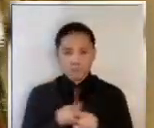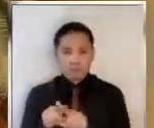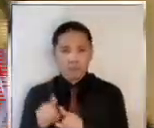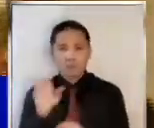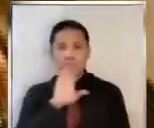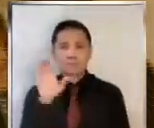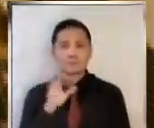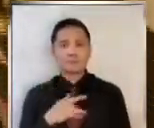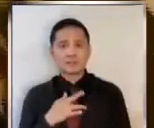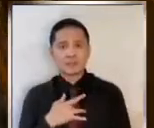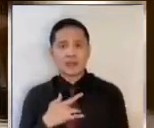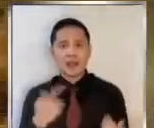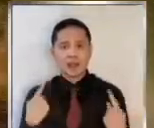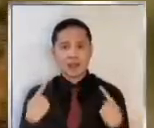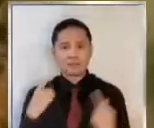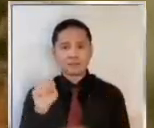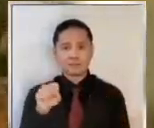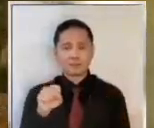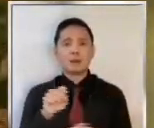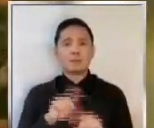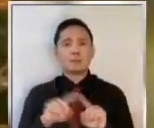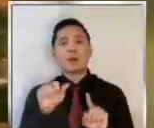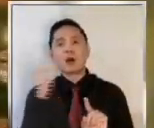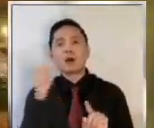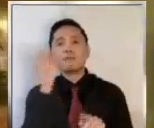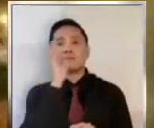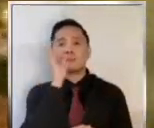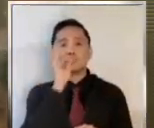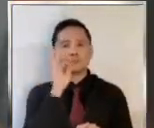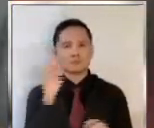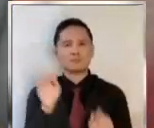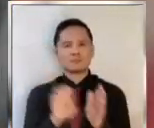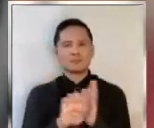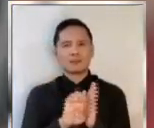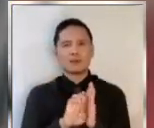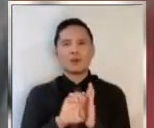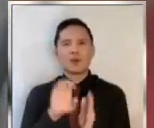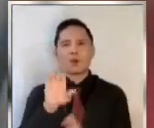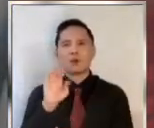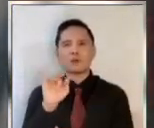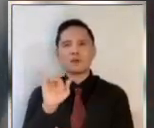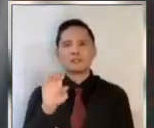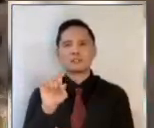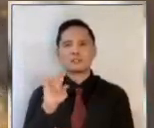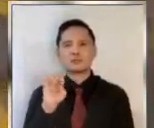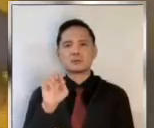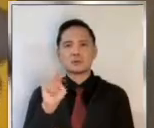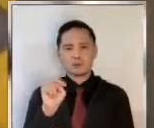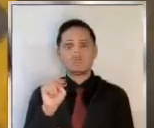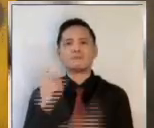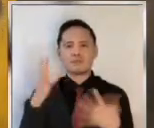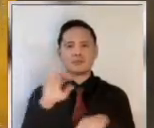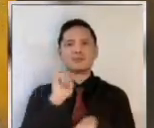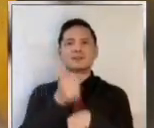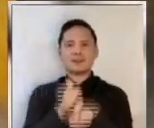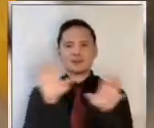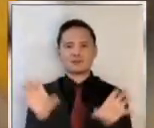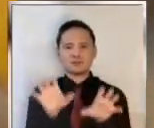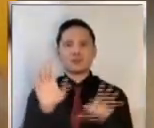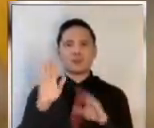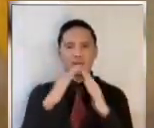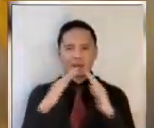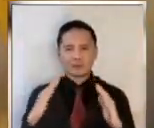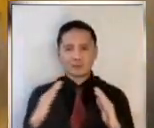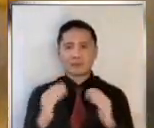Dahil maging ang ilang kapuso natin gaya ni Connie Season, pinalamutian na ng Christmas decor ang kanilang tahanan. White Christmas naman ang